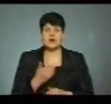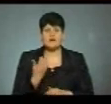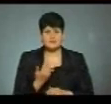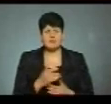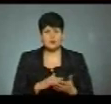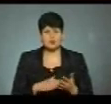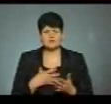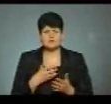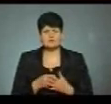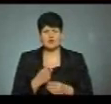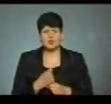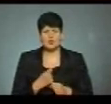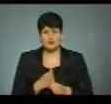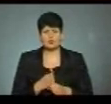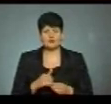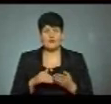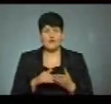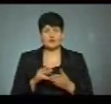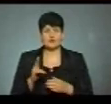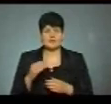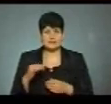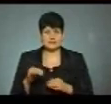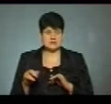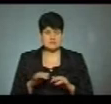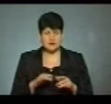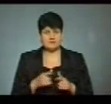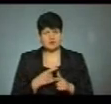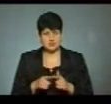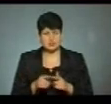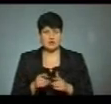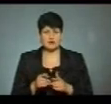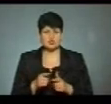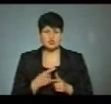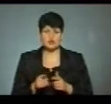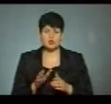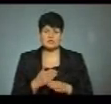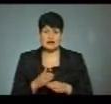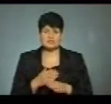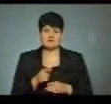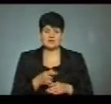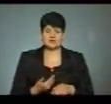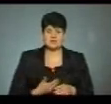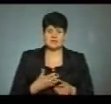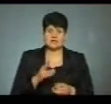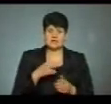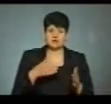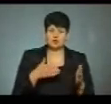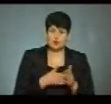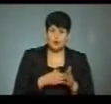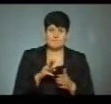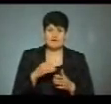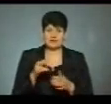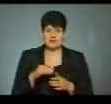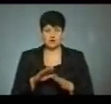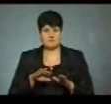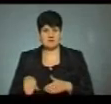продовжили свою роботу у волонтерській, зокрема, справі. Чи поділяєте ви своє життя на до Майдану, Революції Гідності і